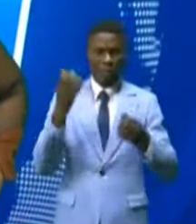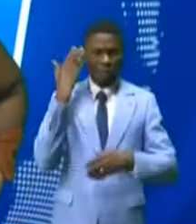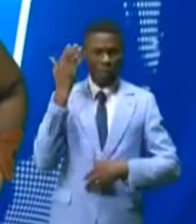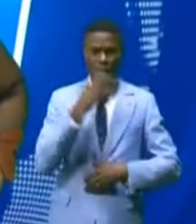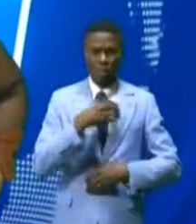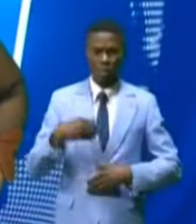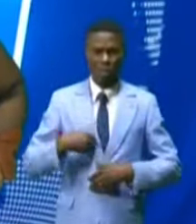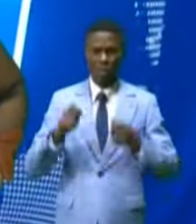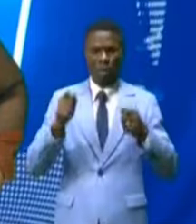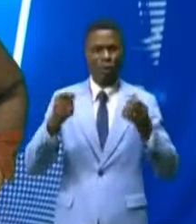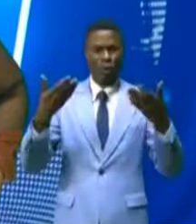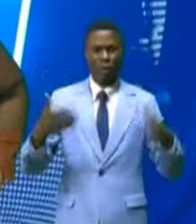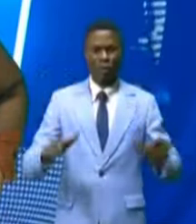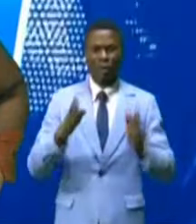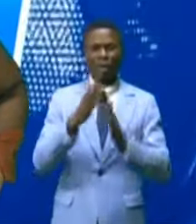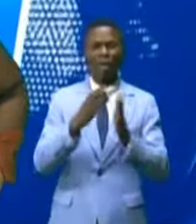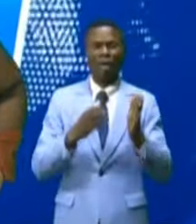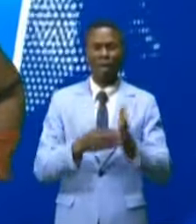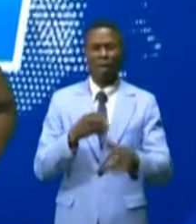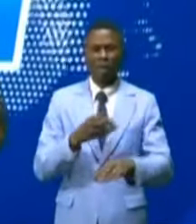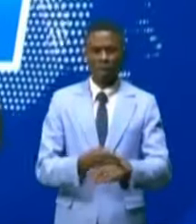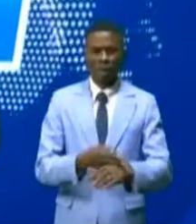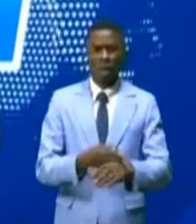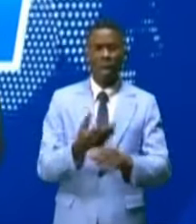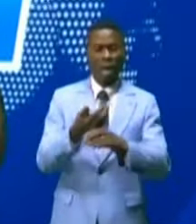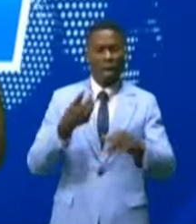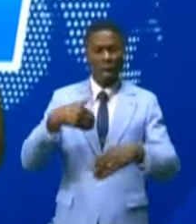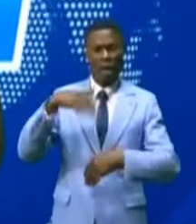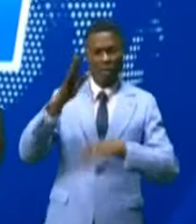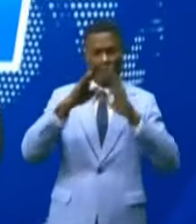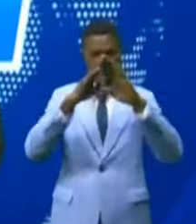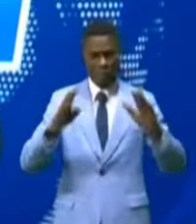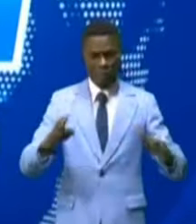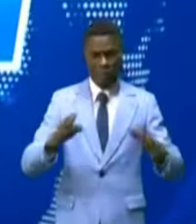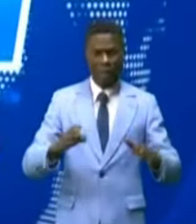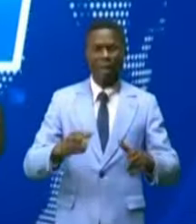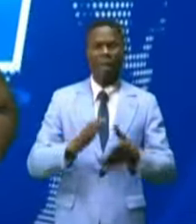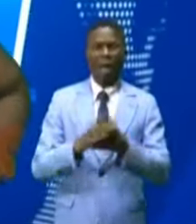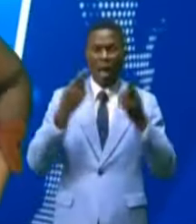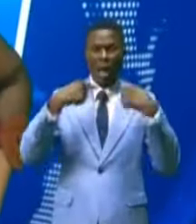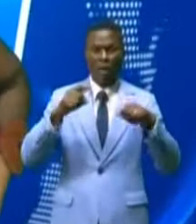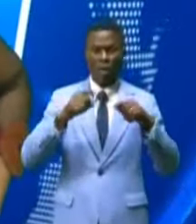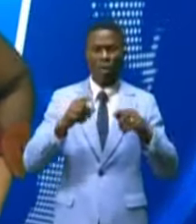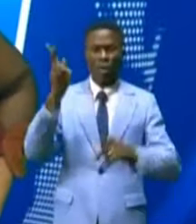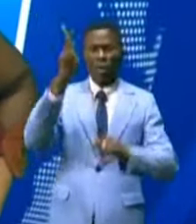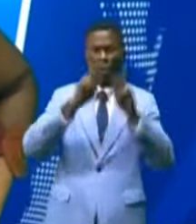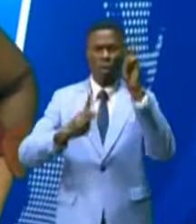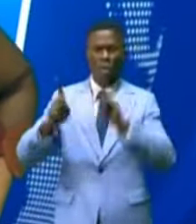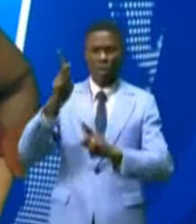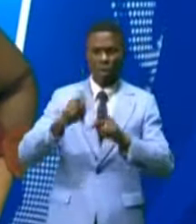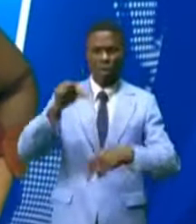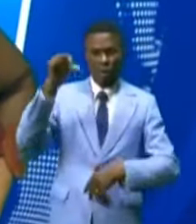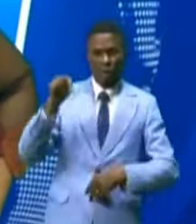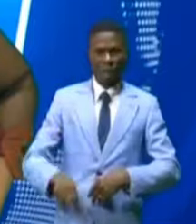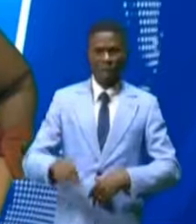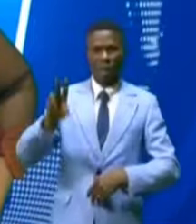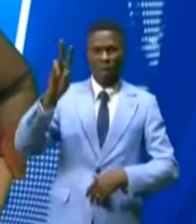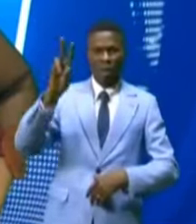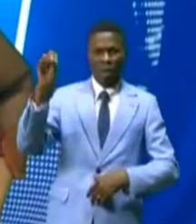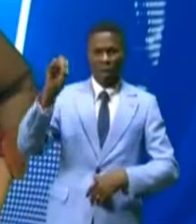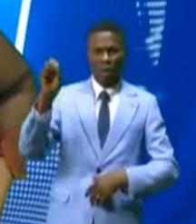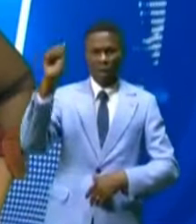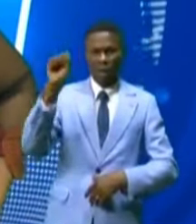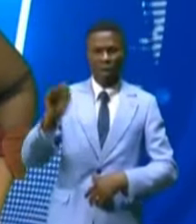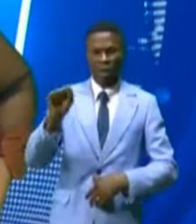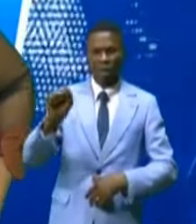monsieur, c'est par ici que nous mettons point final à ce journal. Mais avant de nous séparer, rappelons que les populations des quartiers Sangamamba, Bumba